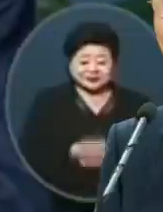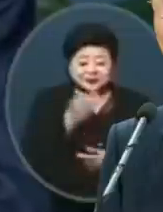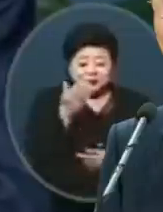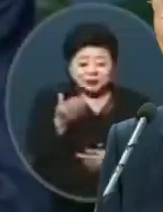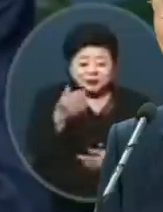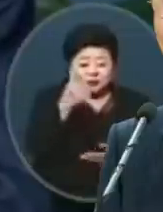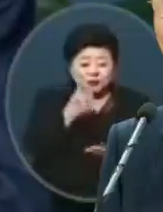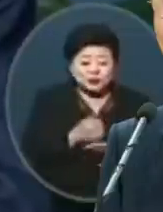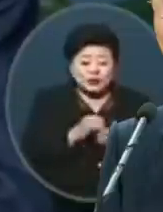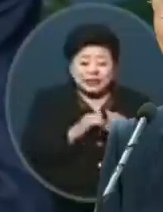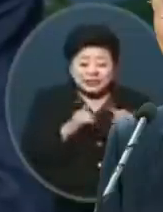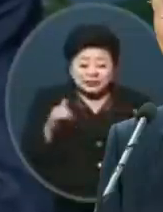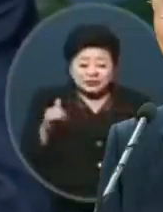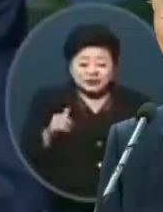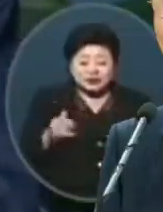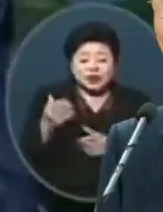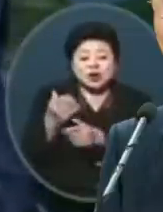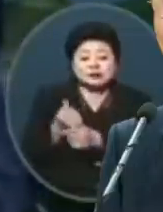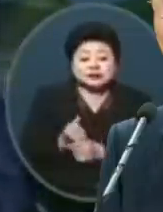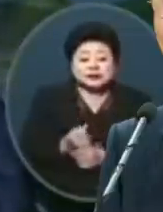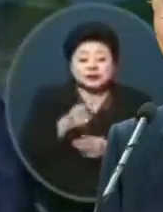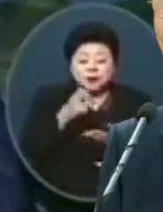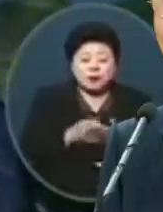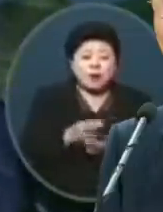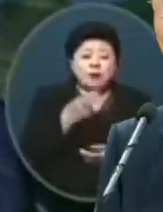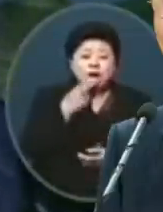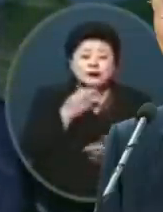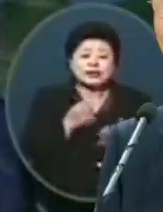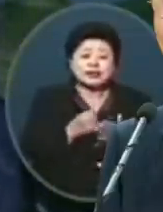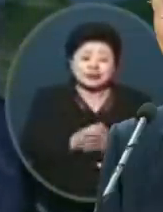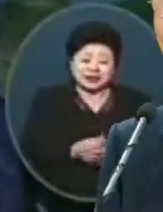여러분을 죄인으로 붙잡는 법이 없습니다.